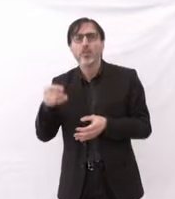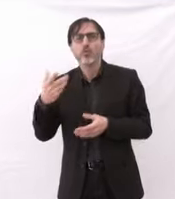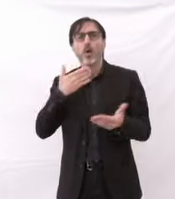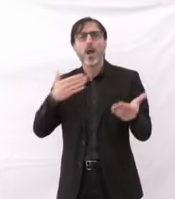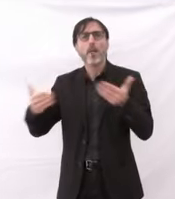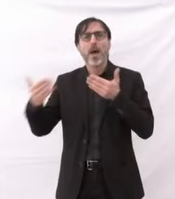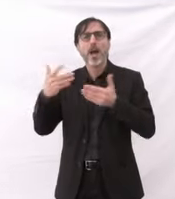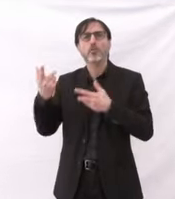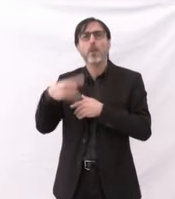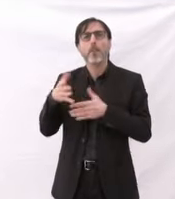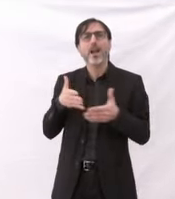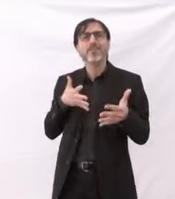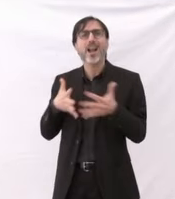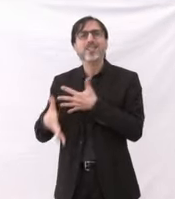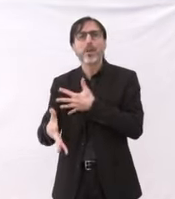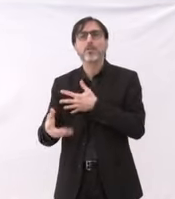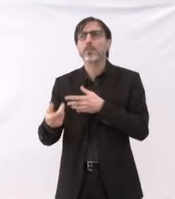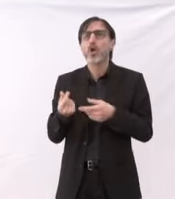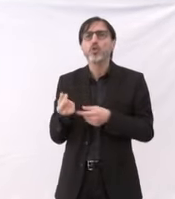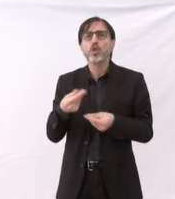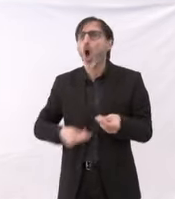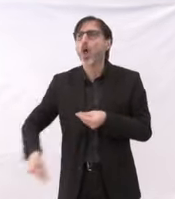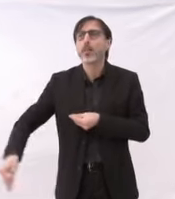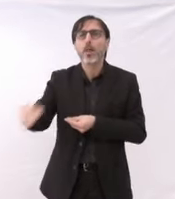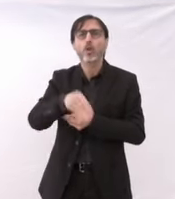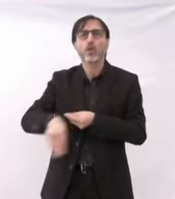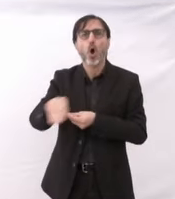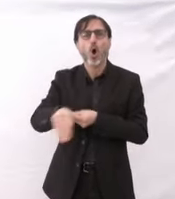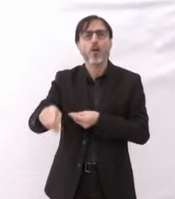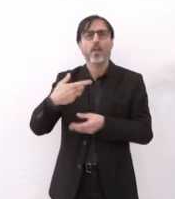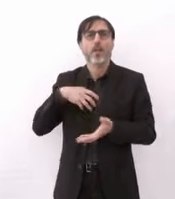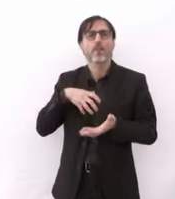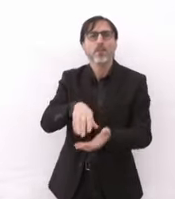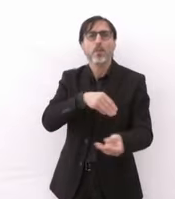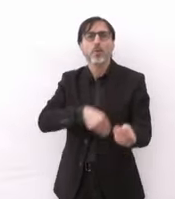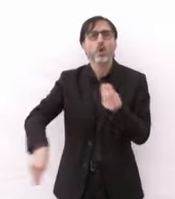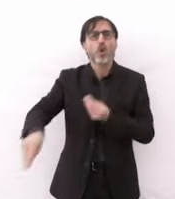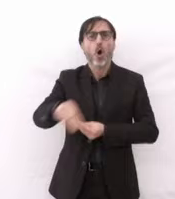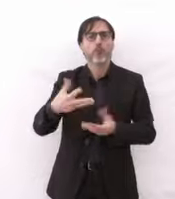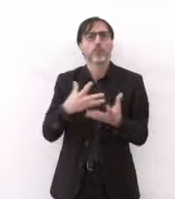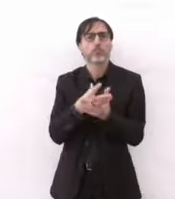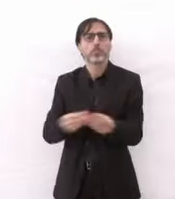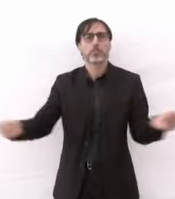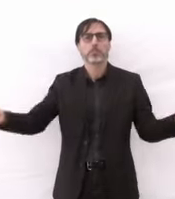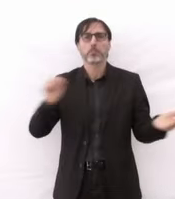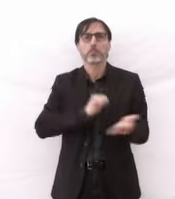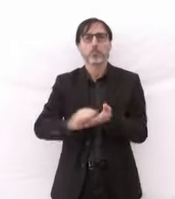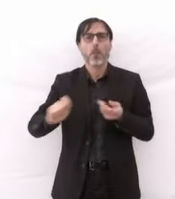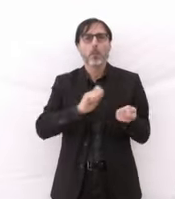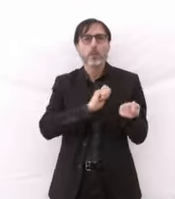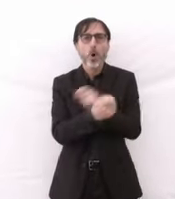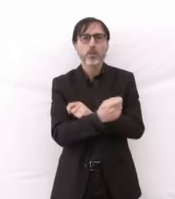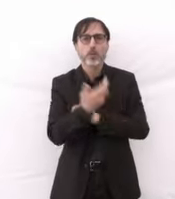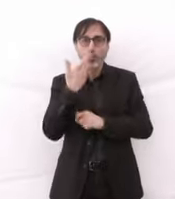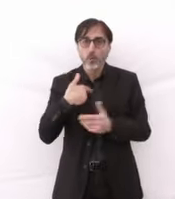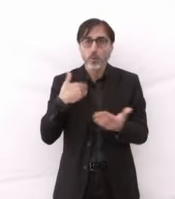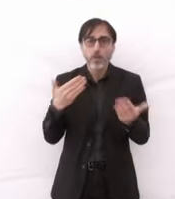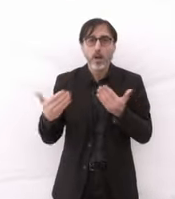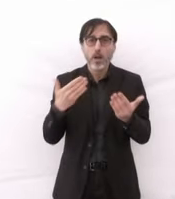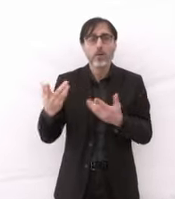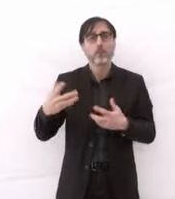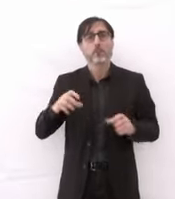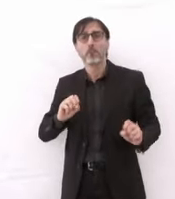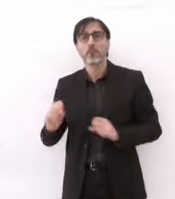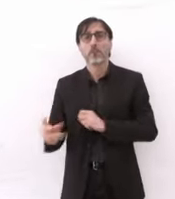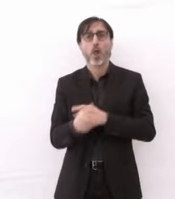per avere trasparenza di dove va questo flusso, gli investimenti. C'è la modifica per fare